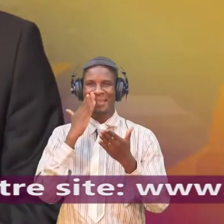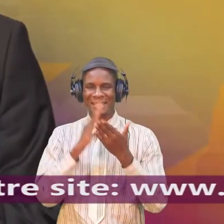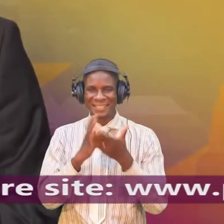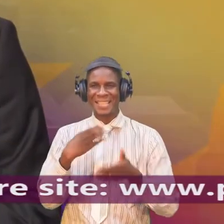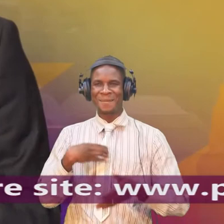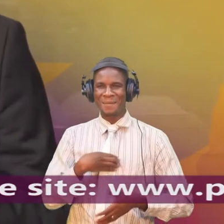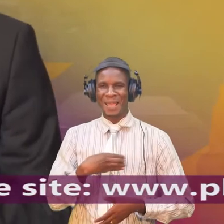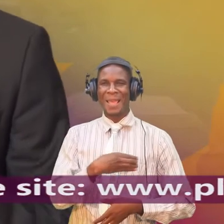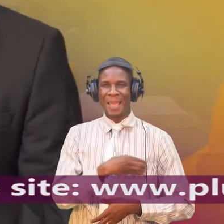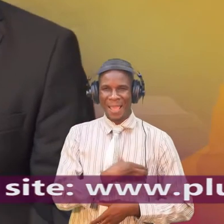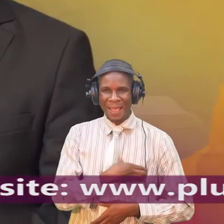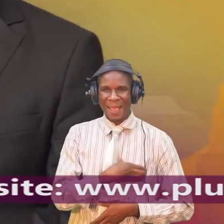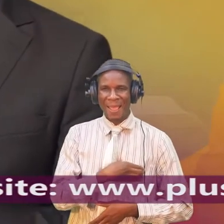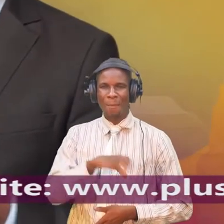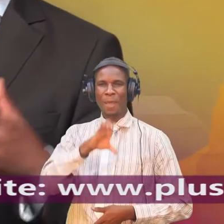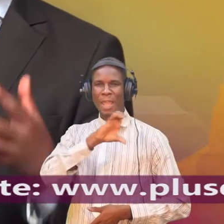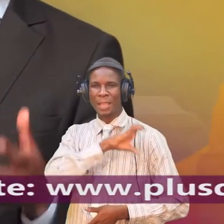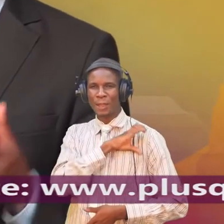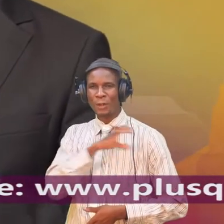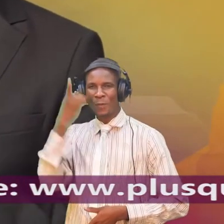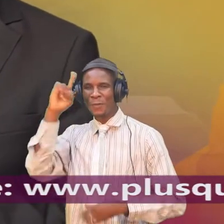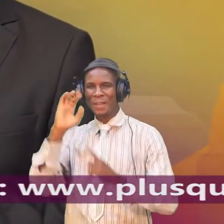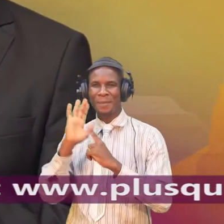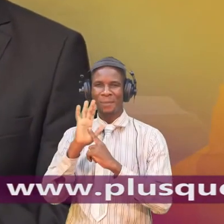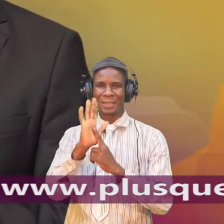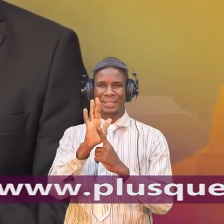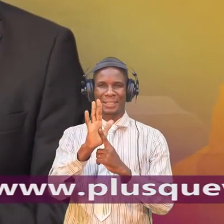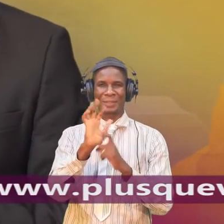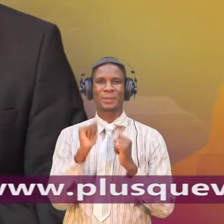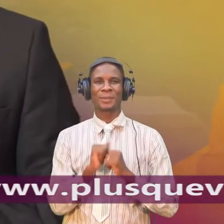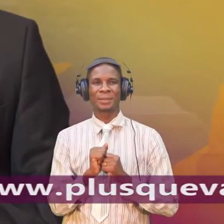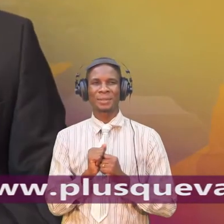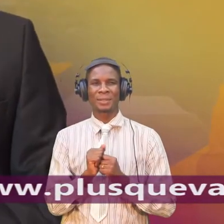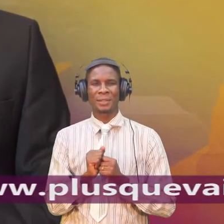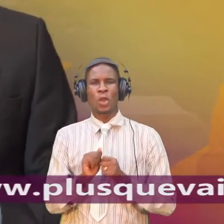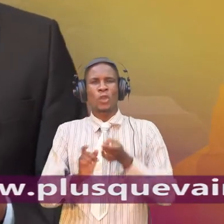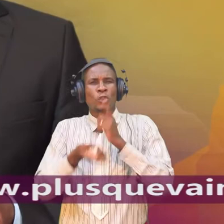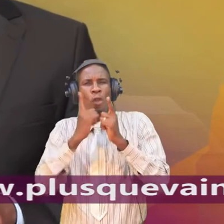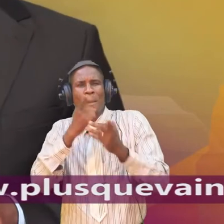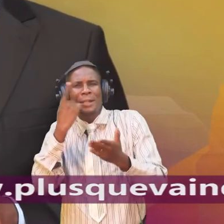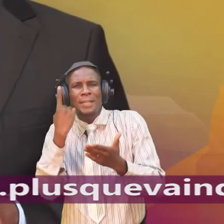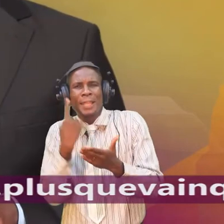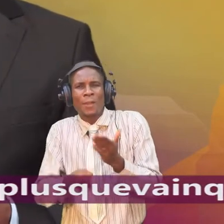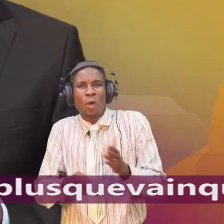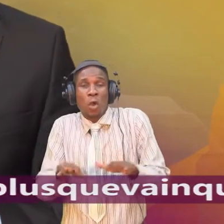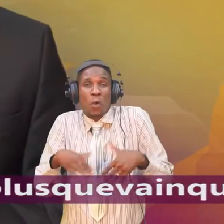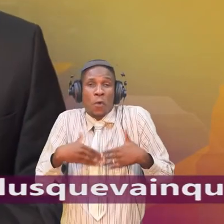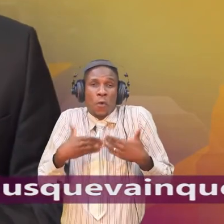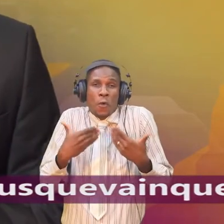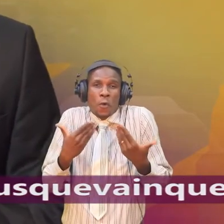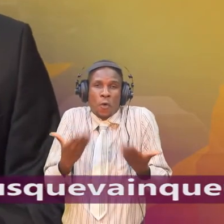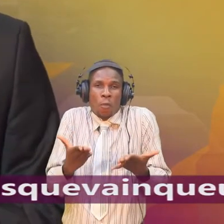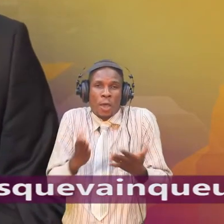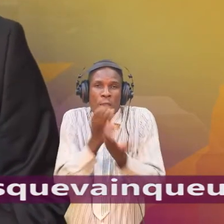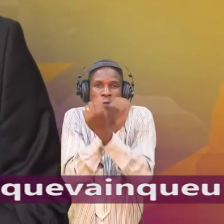Merci, Madame. Asante Caroline, Mama Caroline, kwa mashauri haya. Le sujet d'aujourd'hui. Somo la